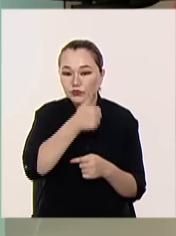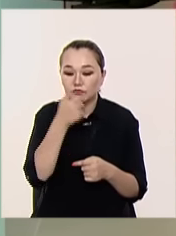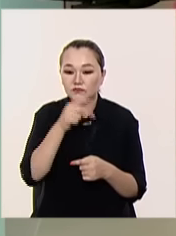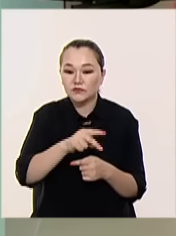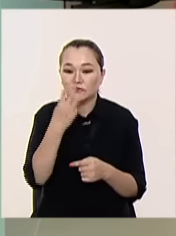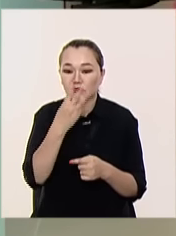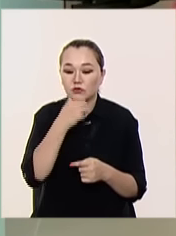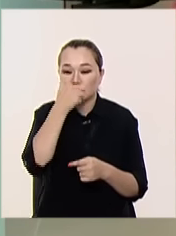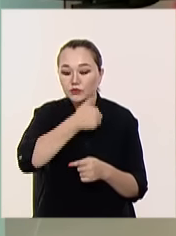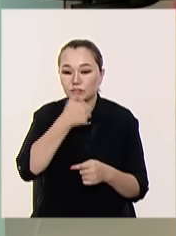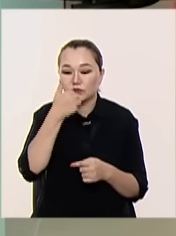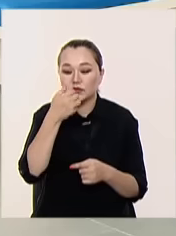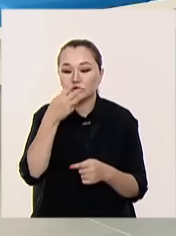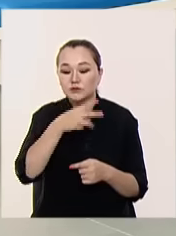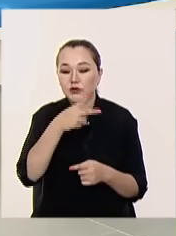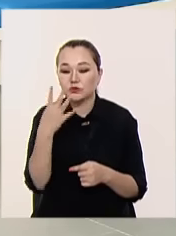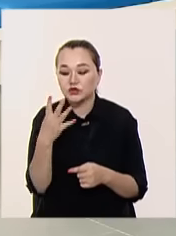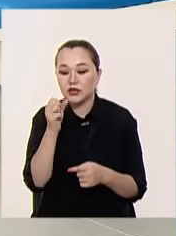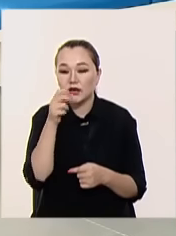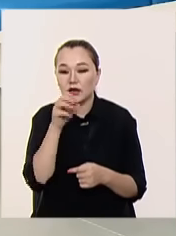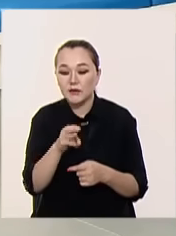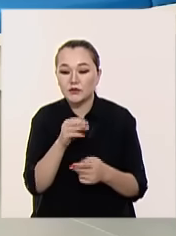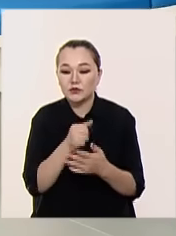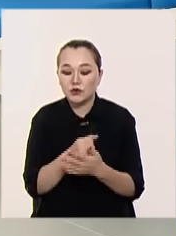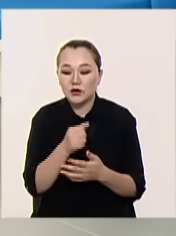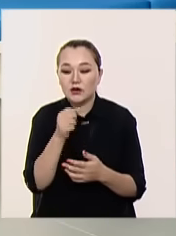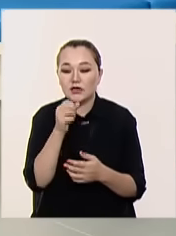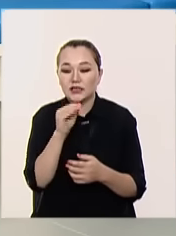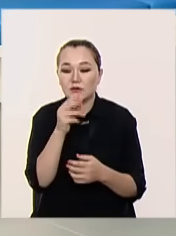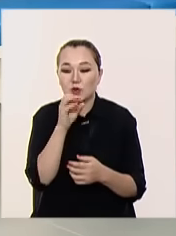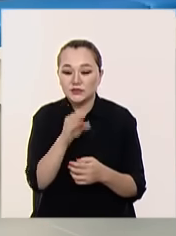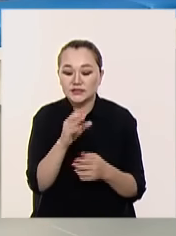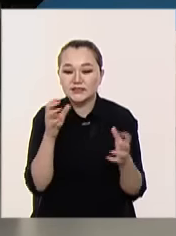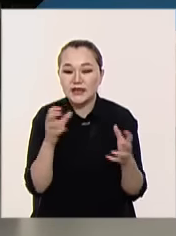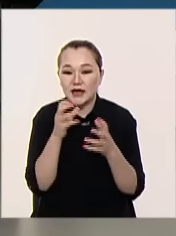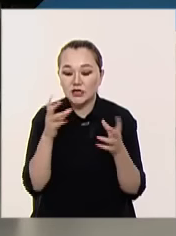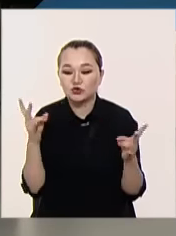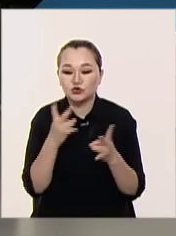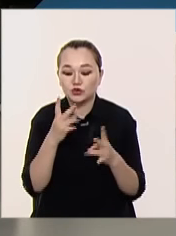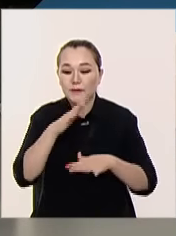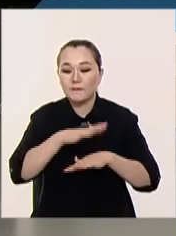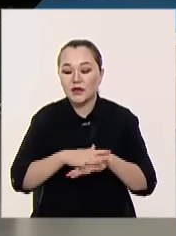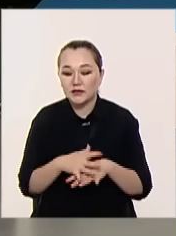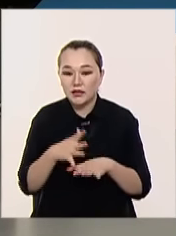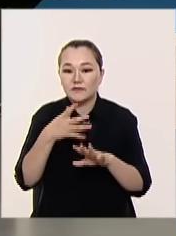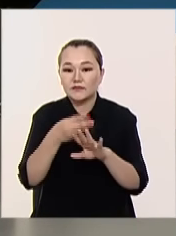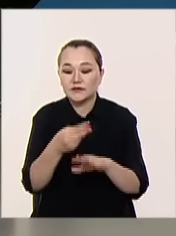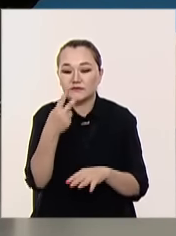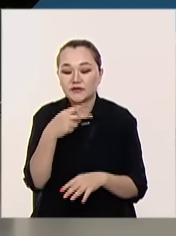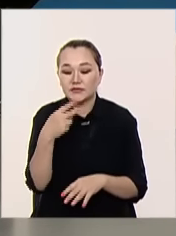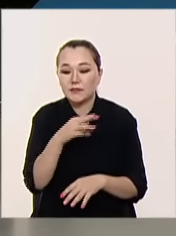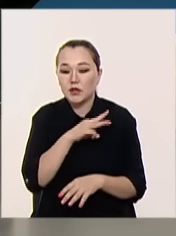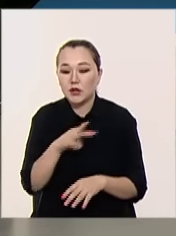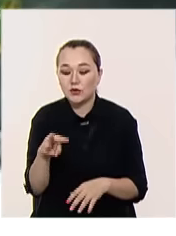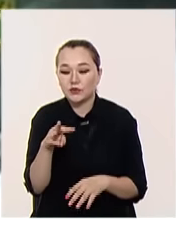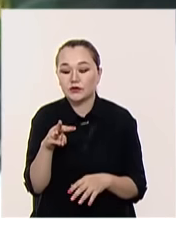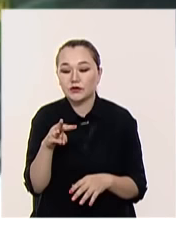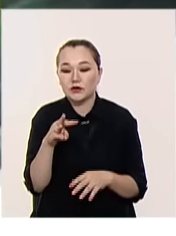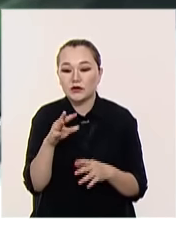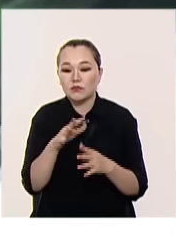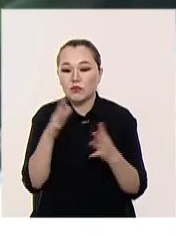2023 жылдың 24 ақпанына дейін депозиттегі соманы банкте сақтау керек. Оның үстіне өтемақы 20 миллион аспайтын сомаға